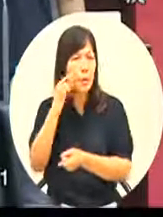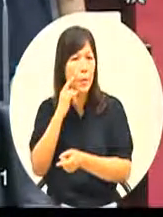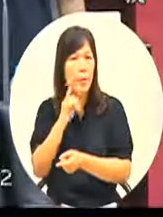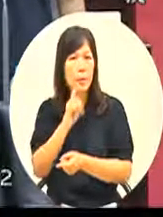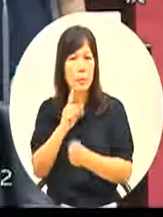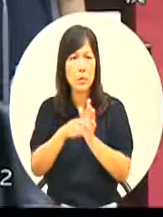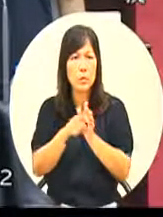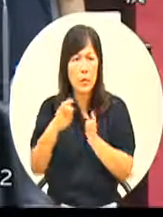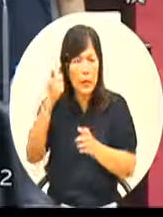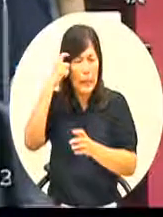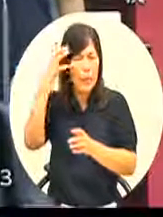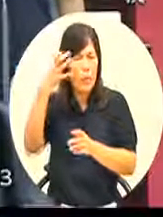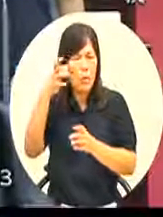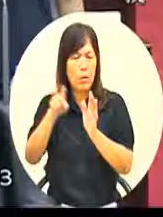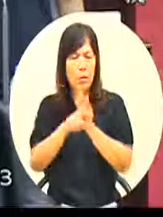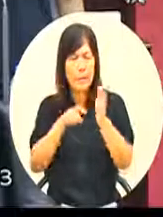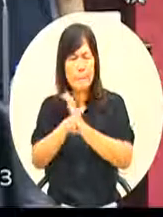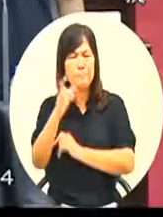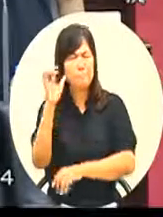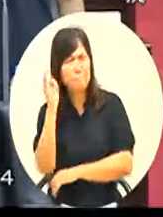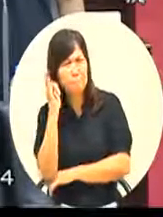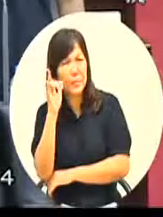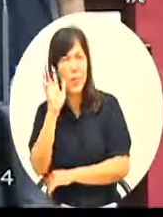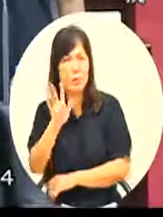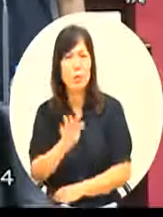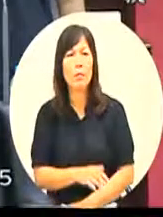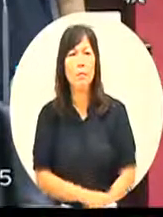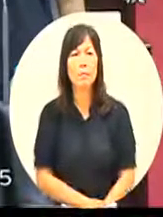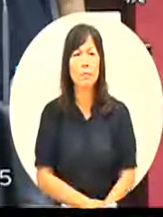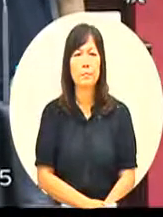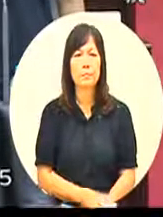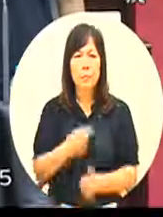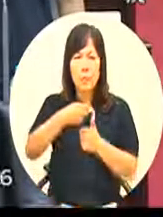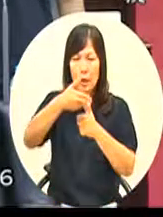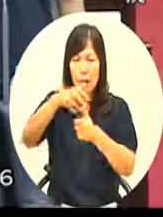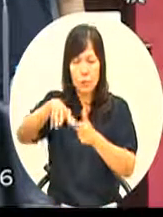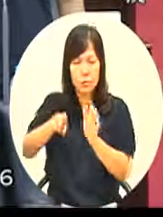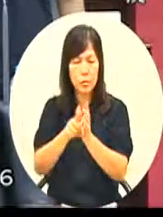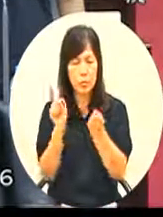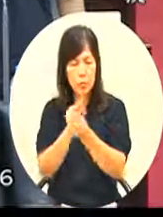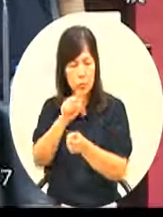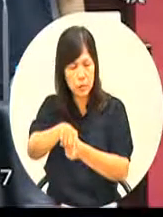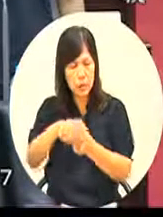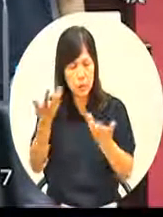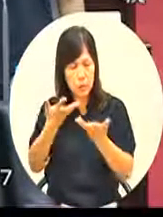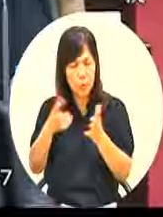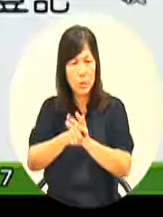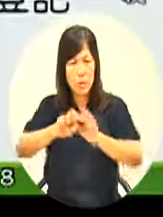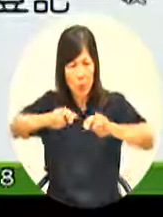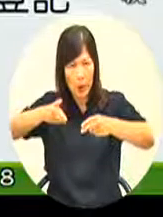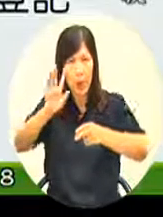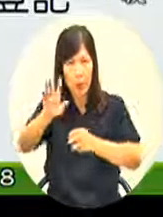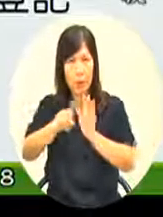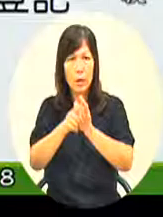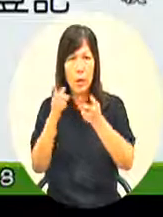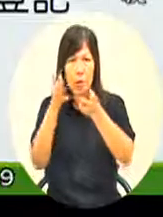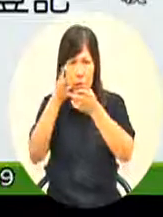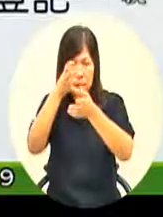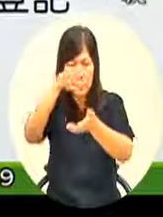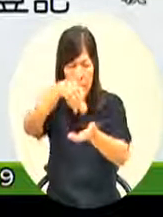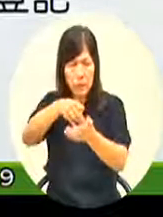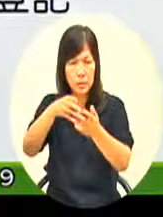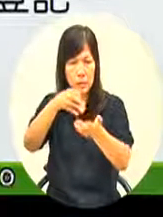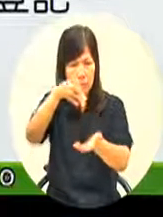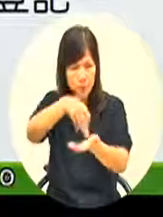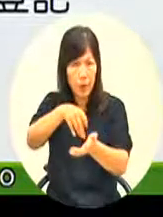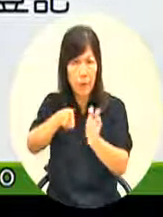的这样子在等待，在期待。那据我所知，教育局针对这个部分好像有要调整政策，针对公立幼儿园的登记报名的这个